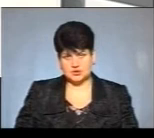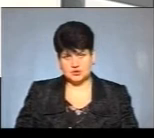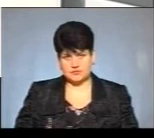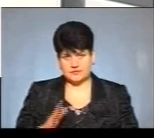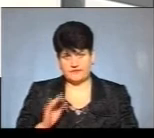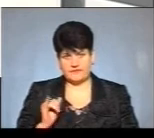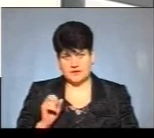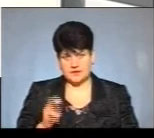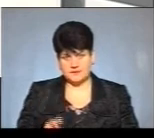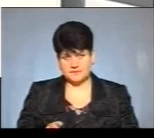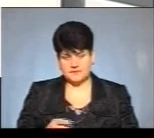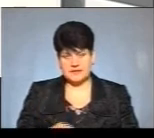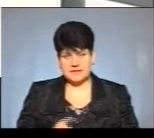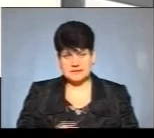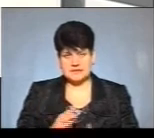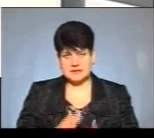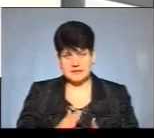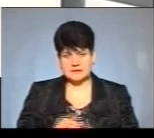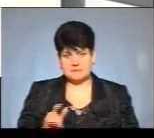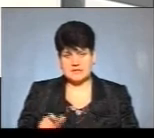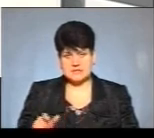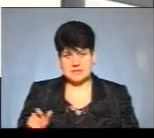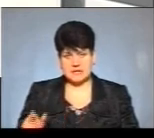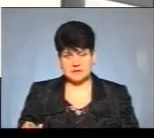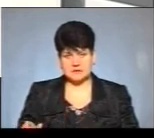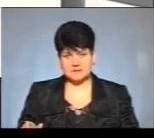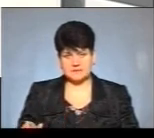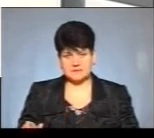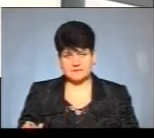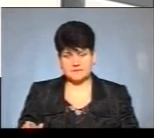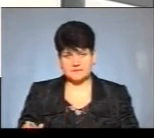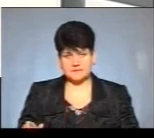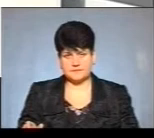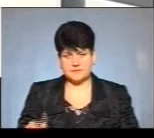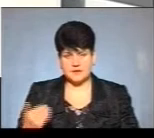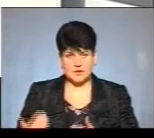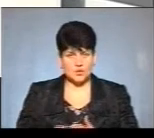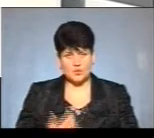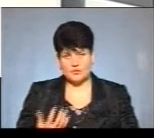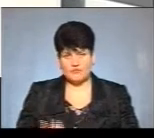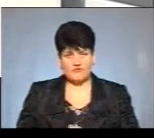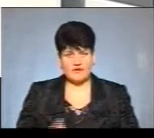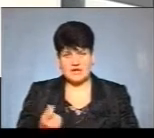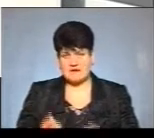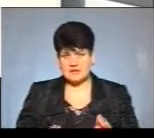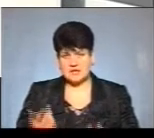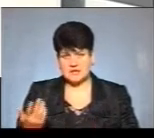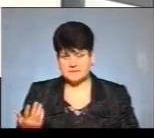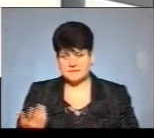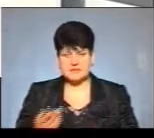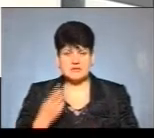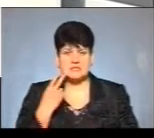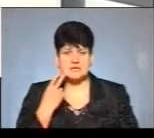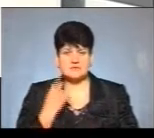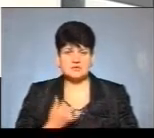ВІЛ. Це є і пацієнти, це є люди нововиявлені. Завжди